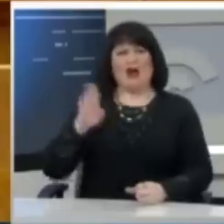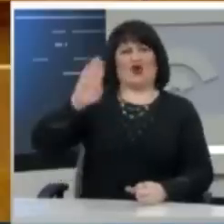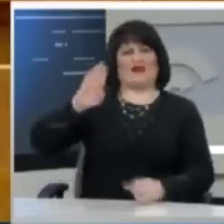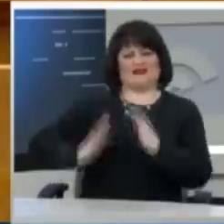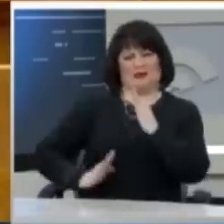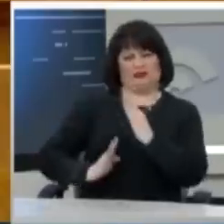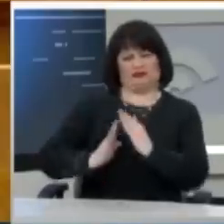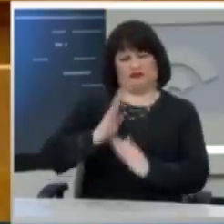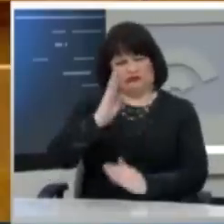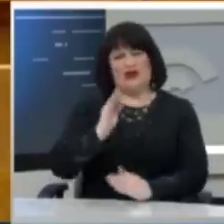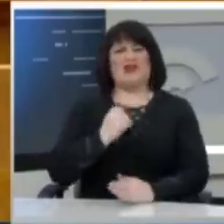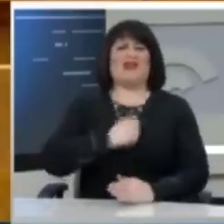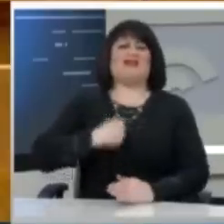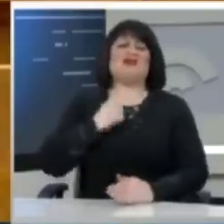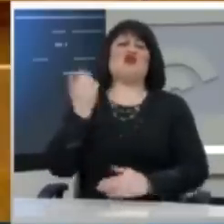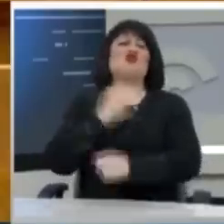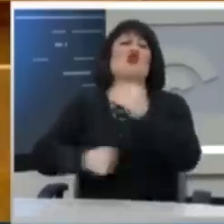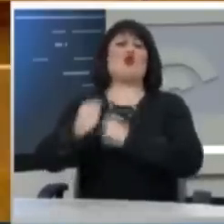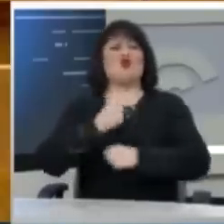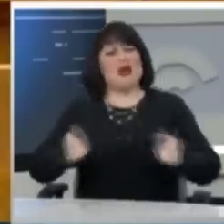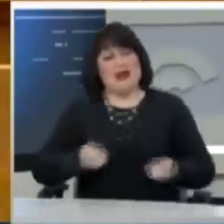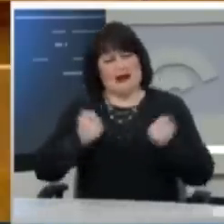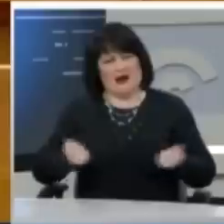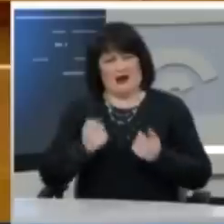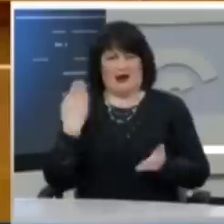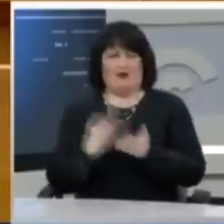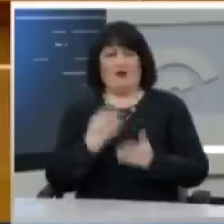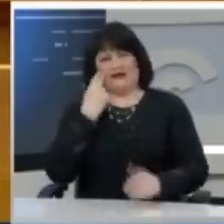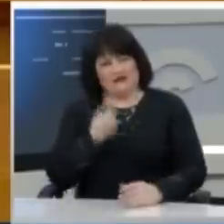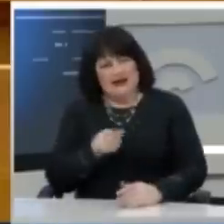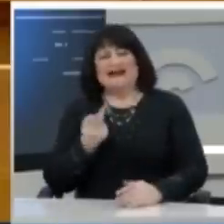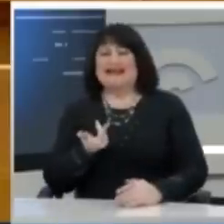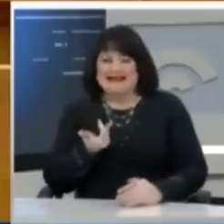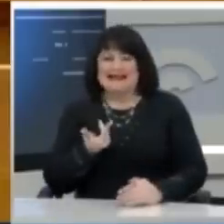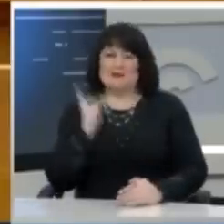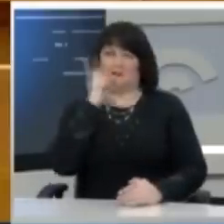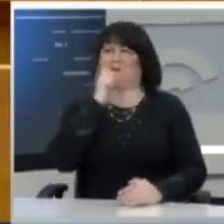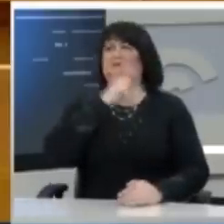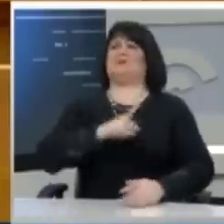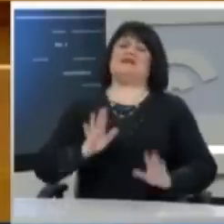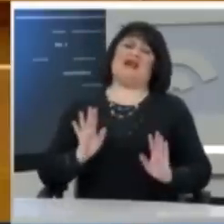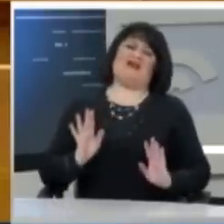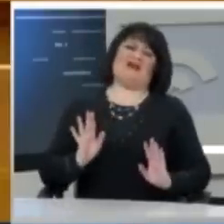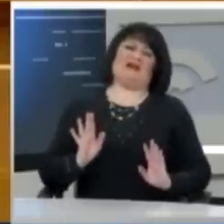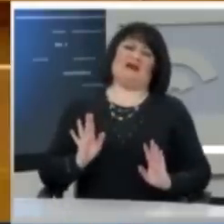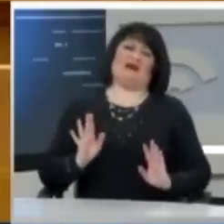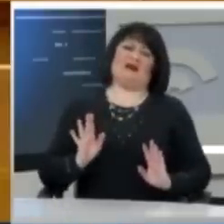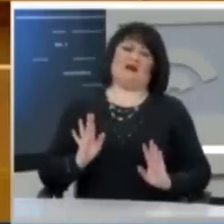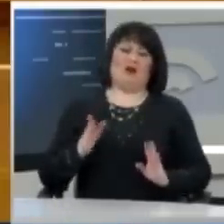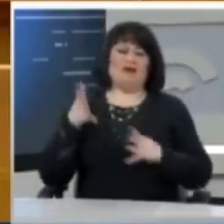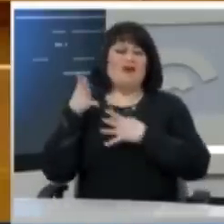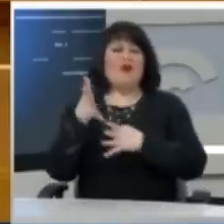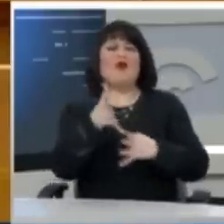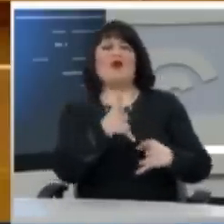αλλά γίνονται δυστυχώς εδώ και δεκαετίες. Αποδεικνύοντας πόσο ψεύτικο, πόσο